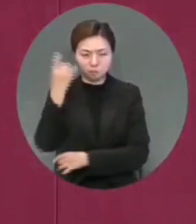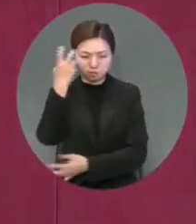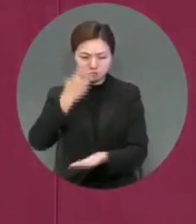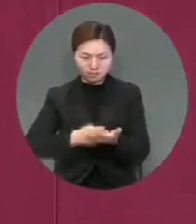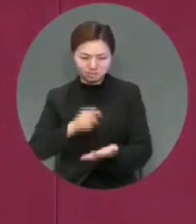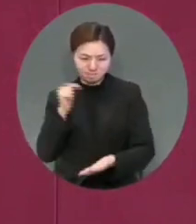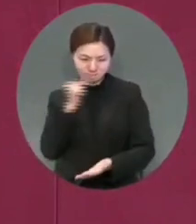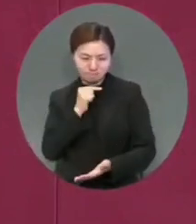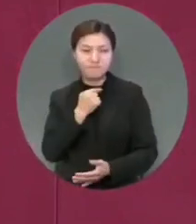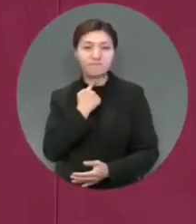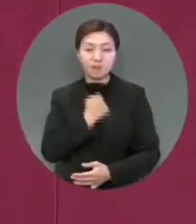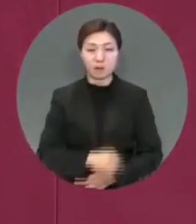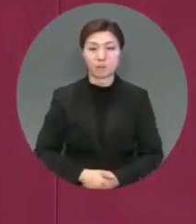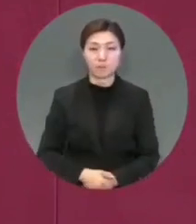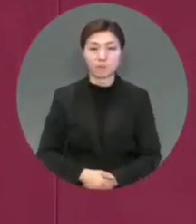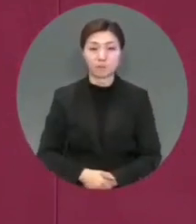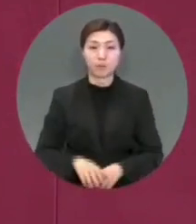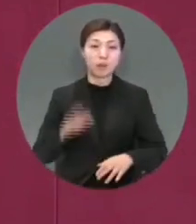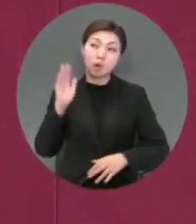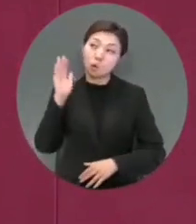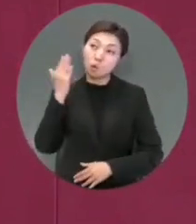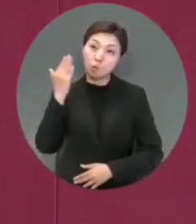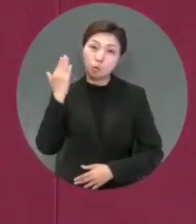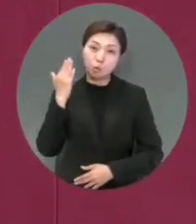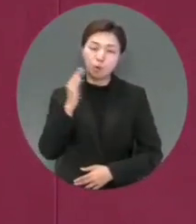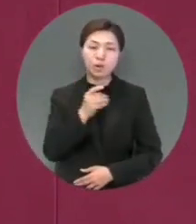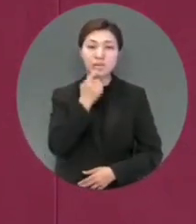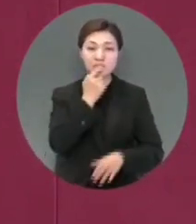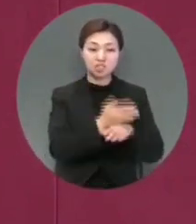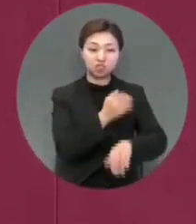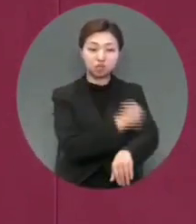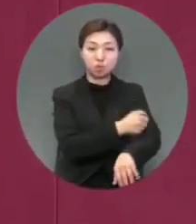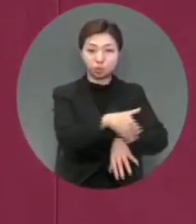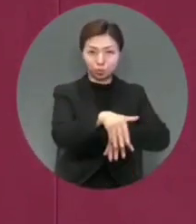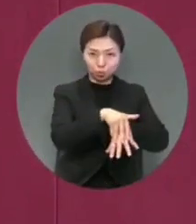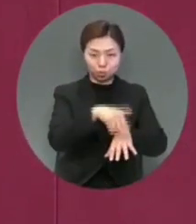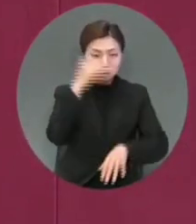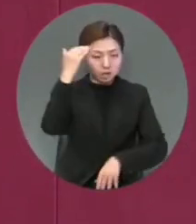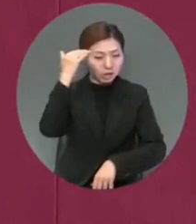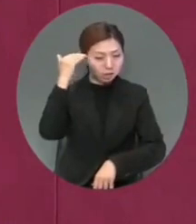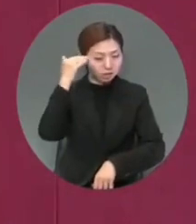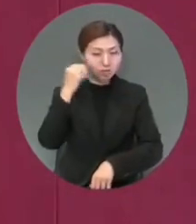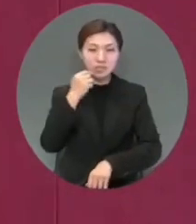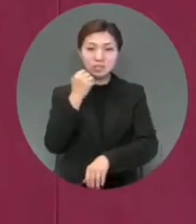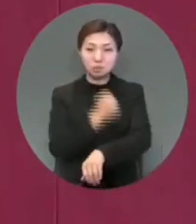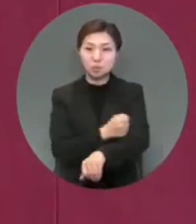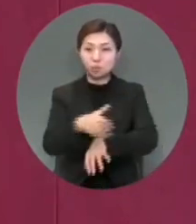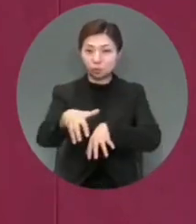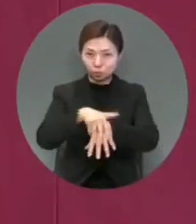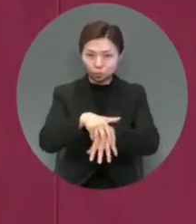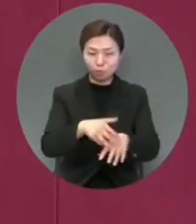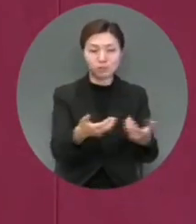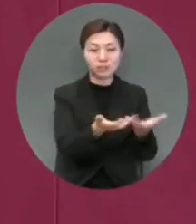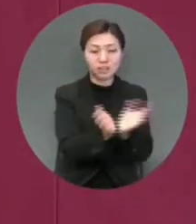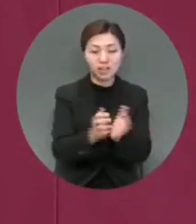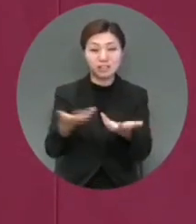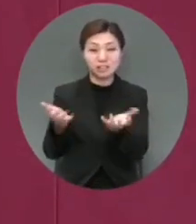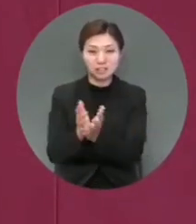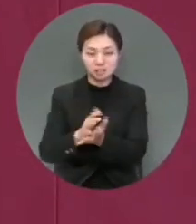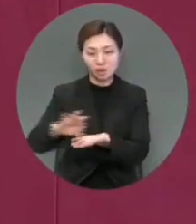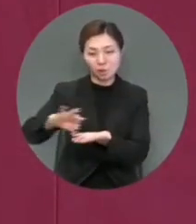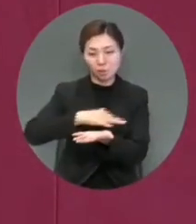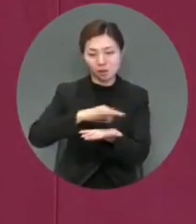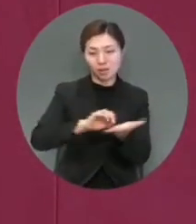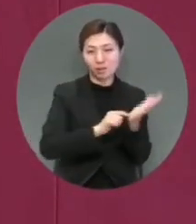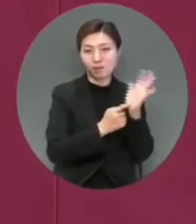노총이 회계 공시를 하기로 결정하였습니다. 늦었지만 다행스럽게 생각하고